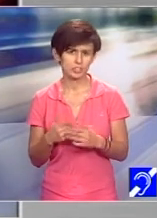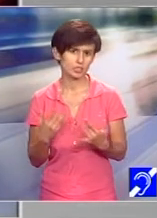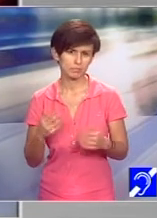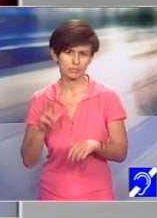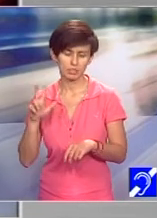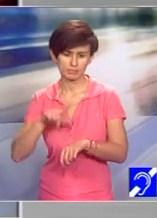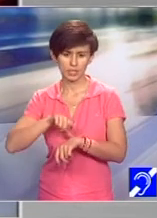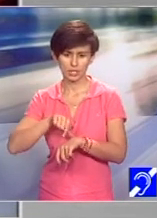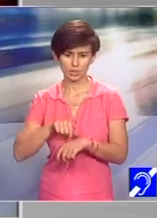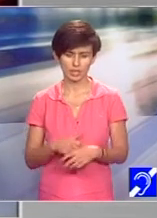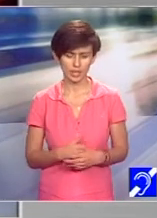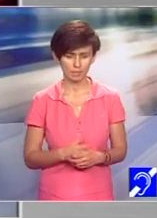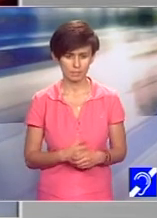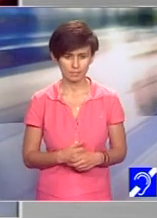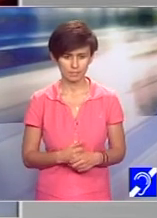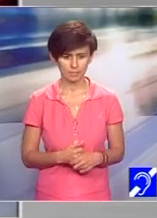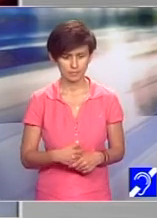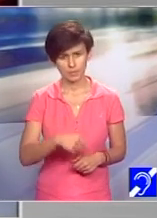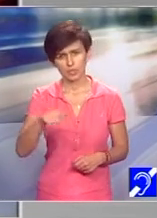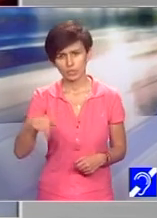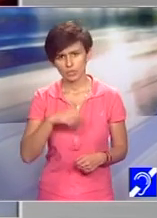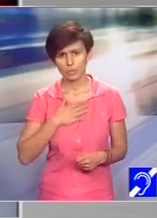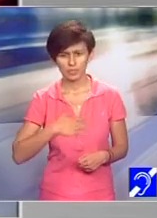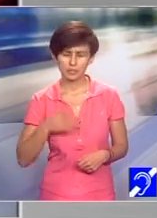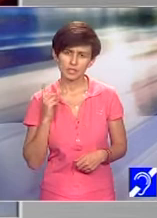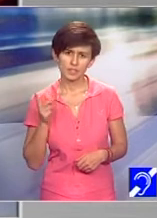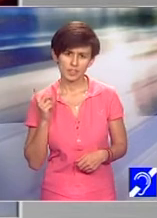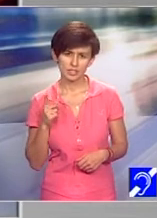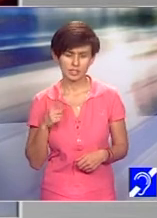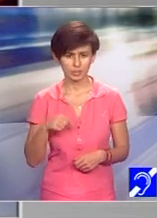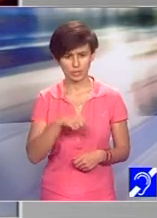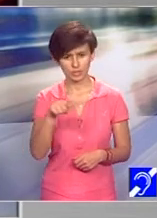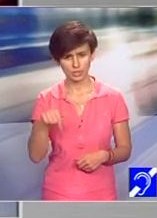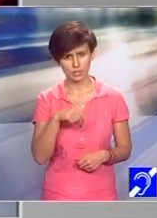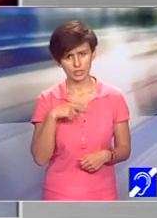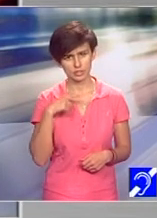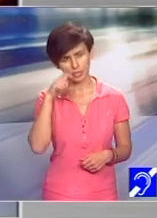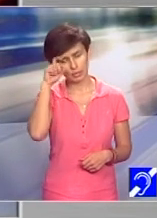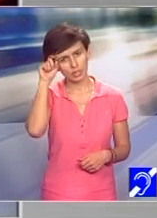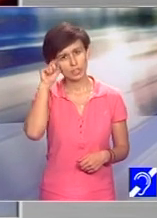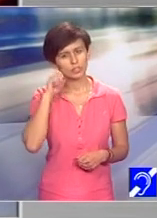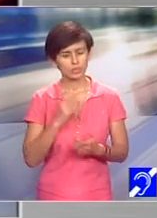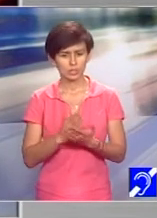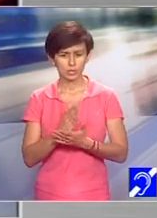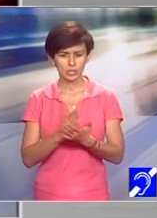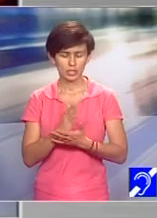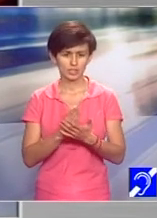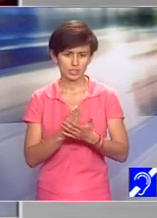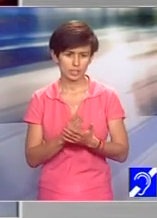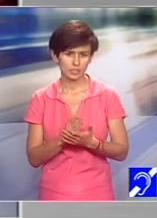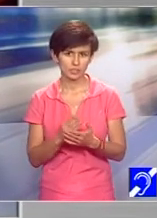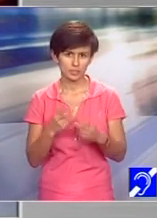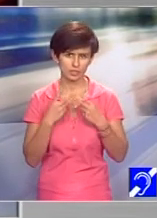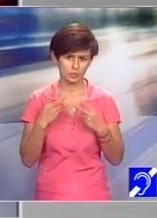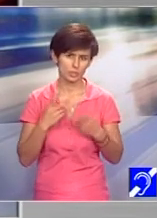zis că tragem un semnal de alarmă. Este față de guvernanți. Noi suntem considerat un serviciu, un serviciu strategic care